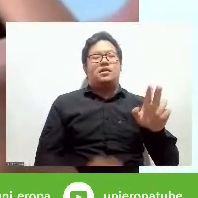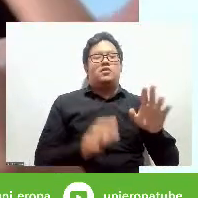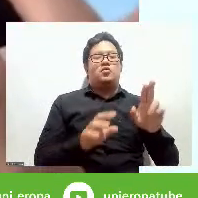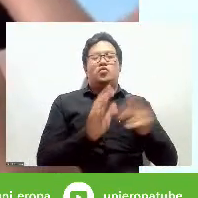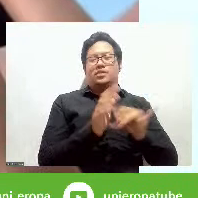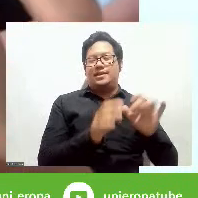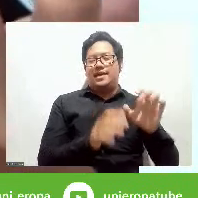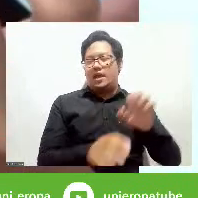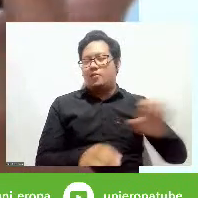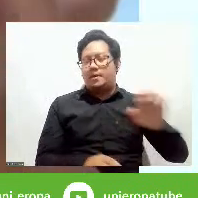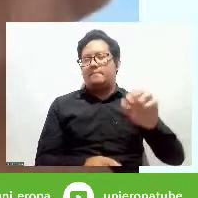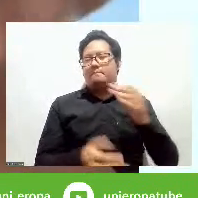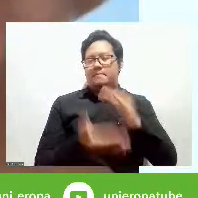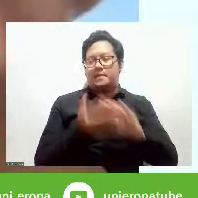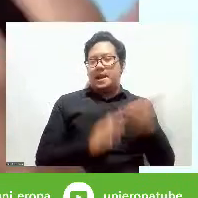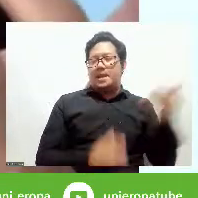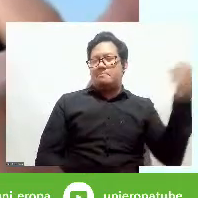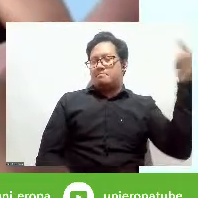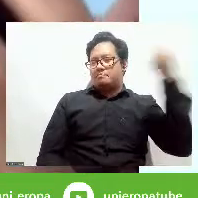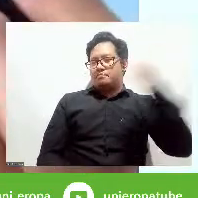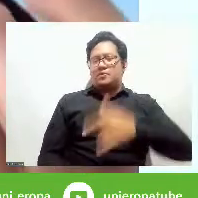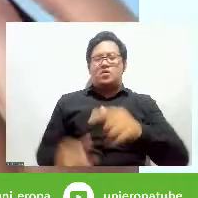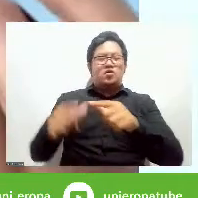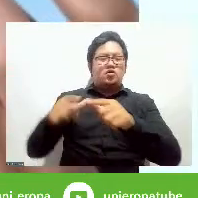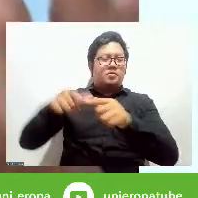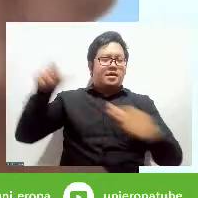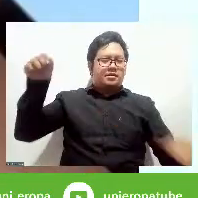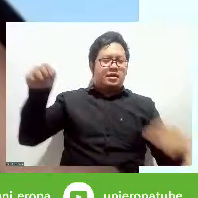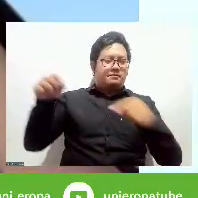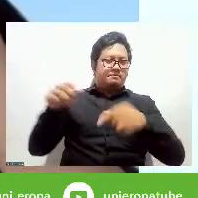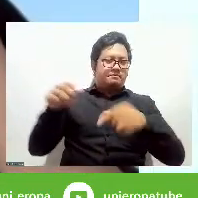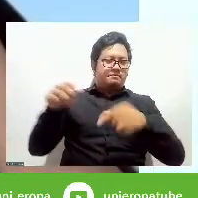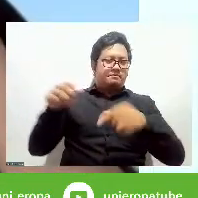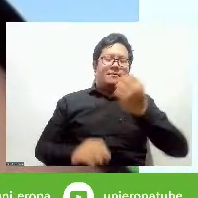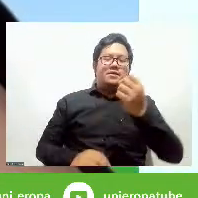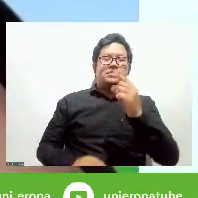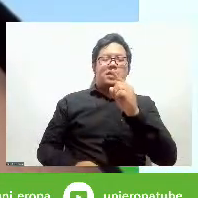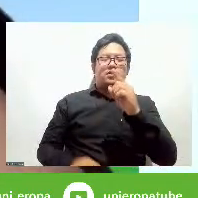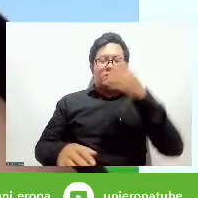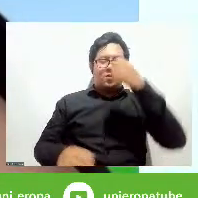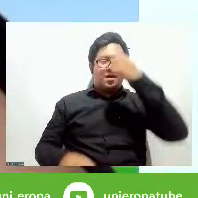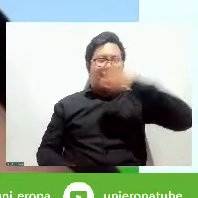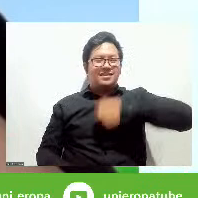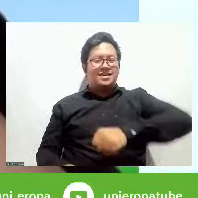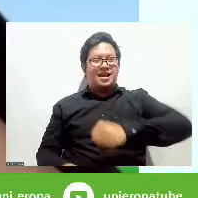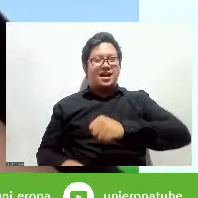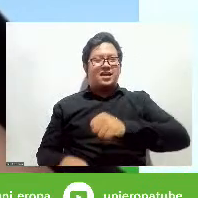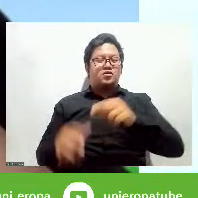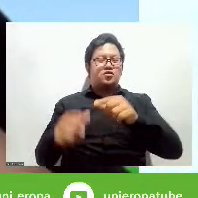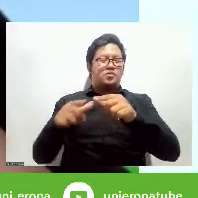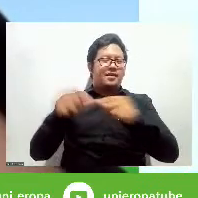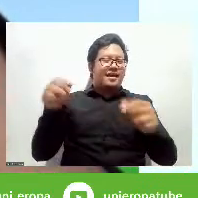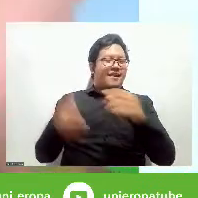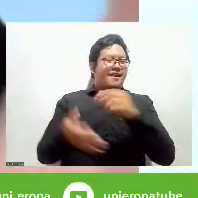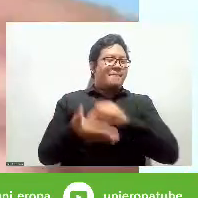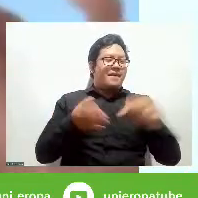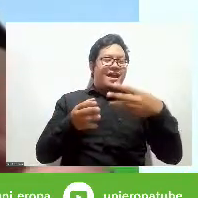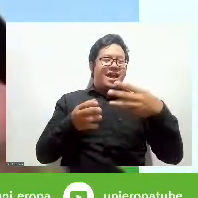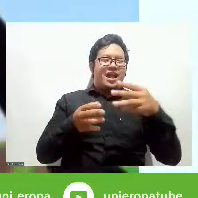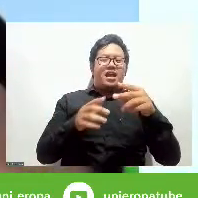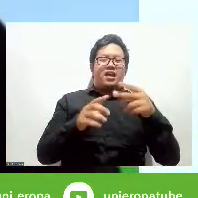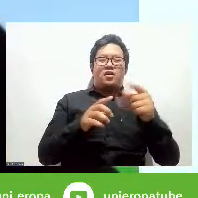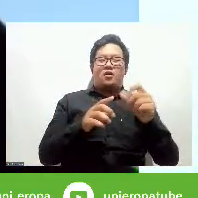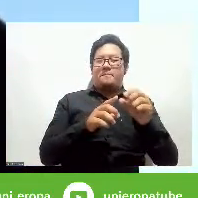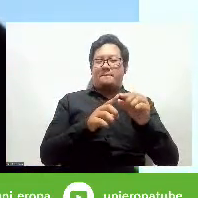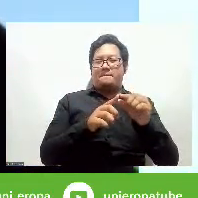ngadopsi satu gajah gajah Sumatera yang dikasih nama Eropa jadi kita langsung aja lets bareng-bareng ini